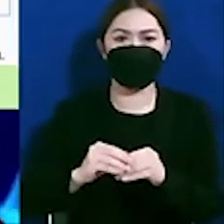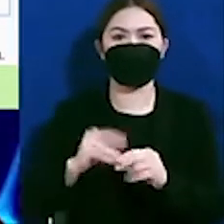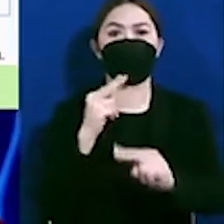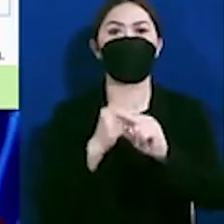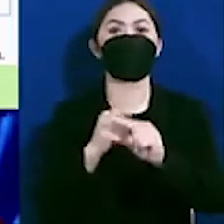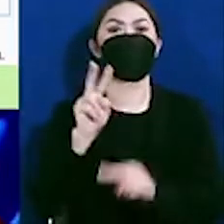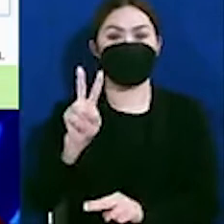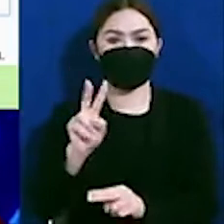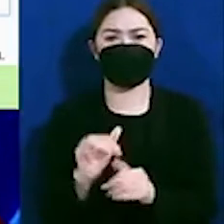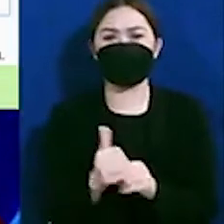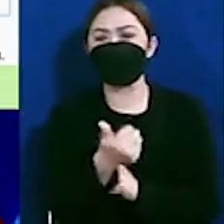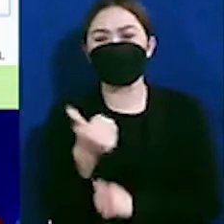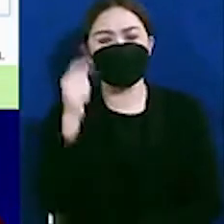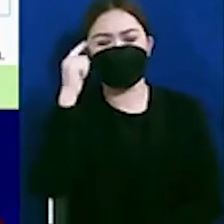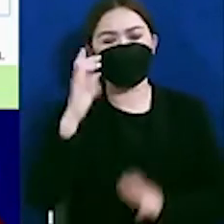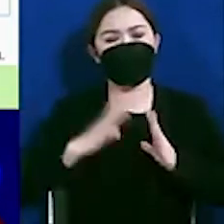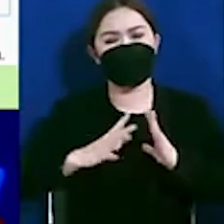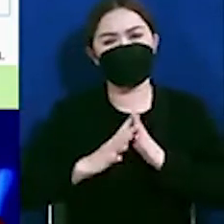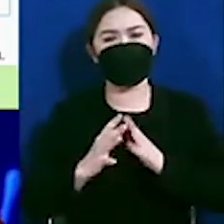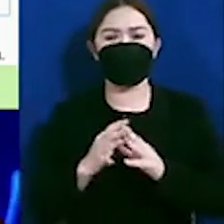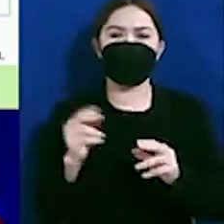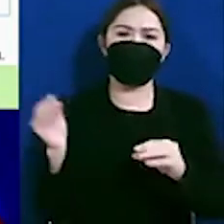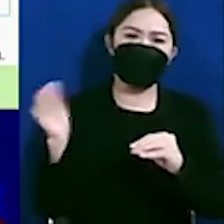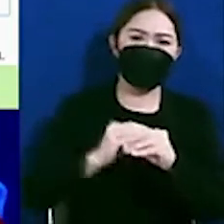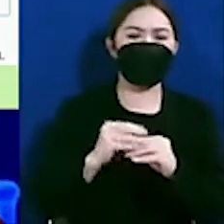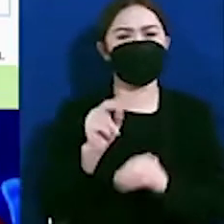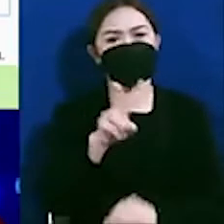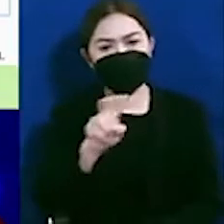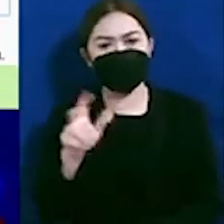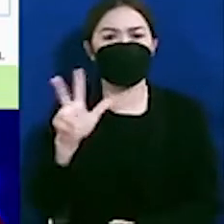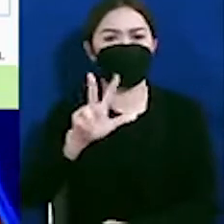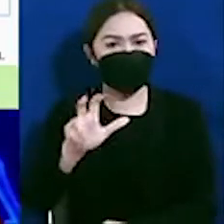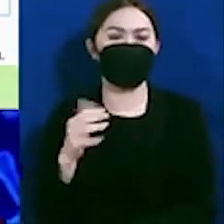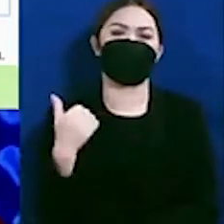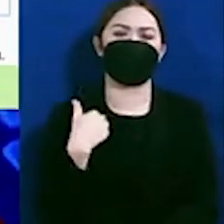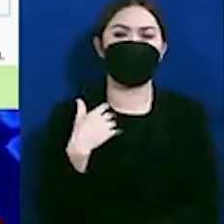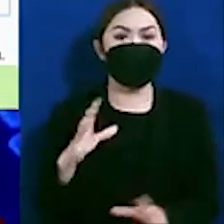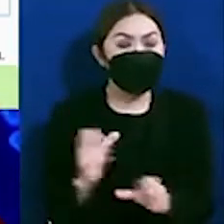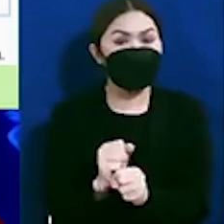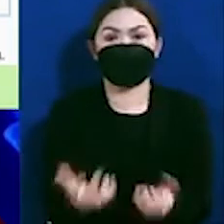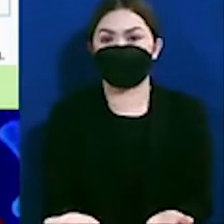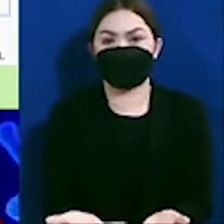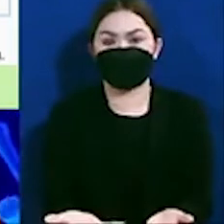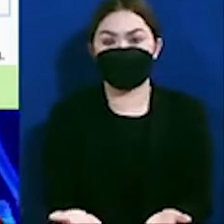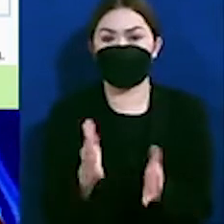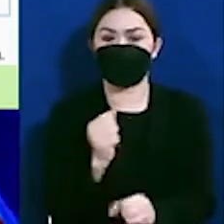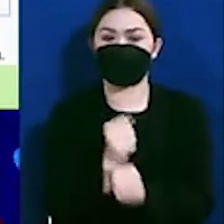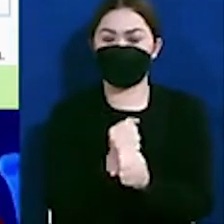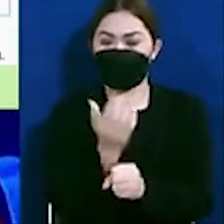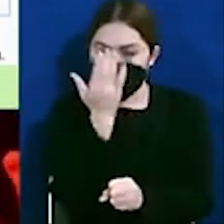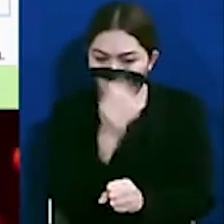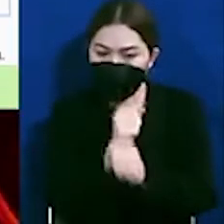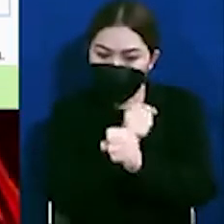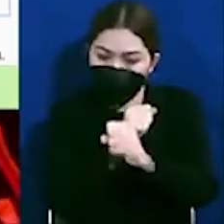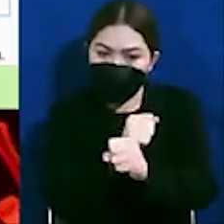ตัวจริงอื่นไม่ต้องพูดถึงนะครับเพิ่ม 2 300เปอร์เซ็นต์หมดนะครับคำถามคืออย่างที่เรียนครับบุคลากรที่อยู่หน้างาน